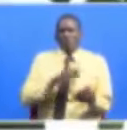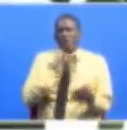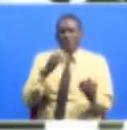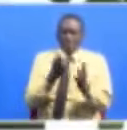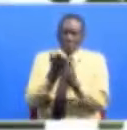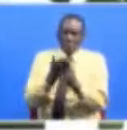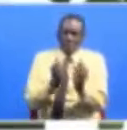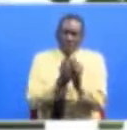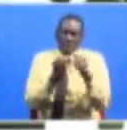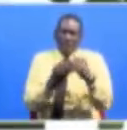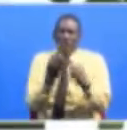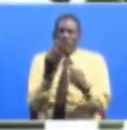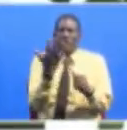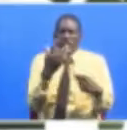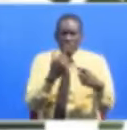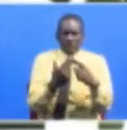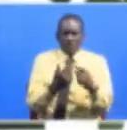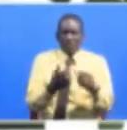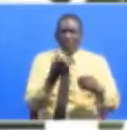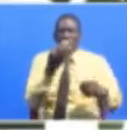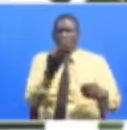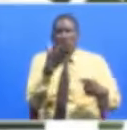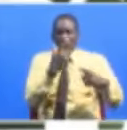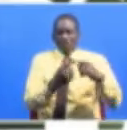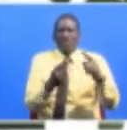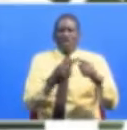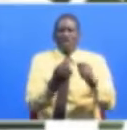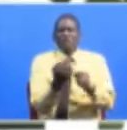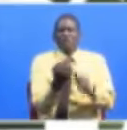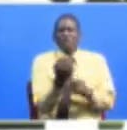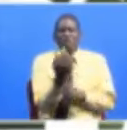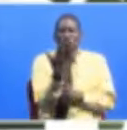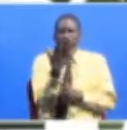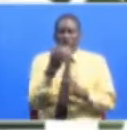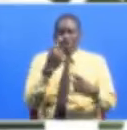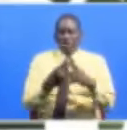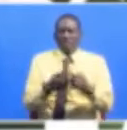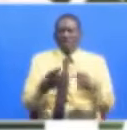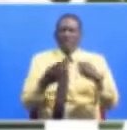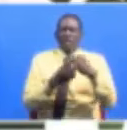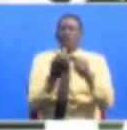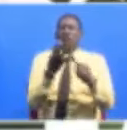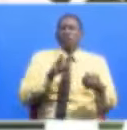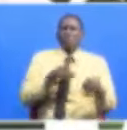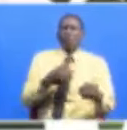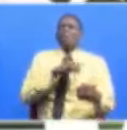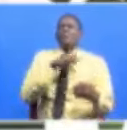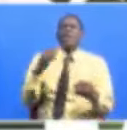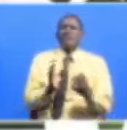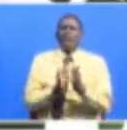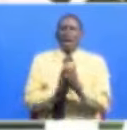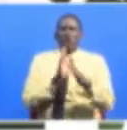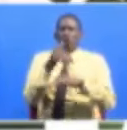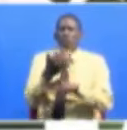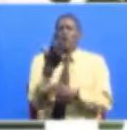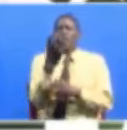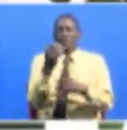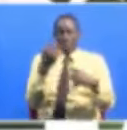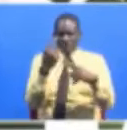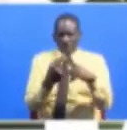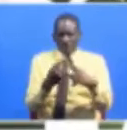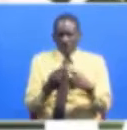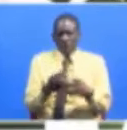wame miaka 35 hadi 50 ni 64 zaidi Ya miaka 50 ni